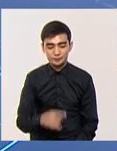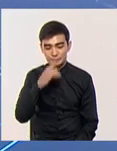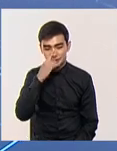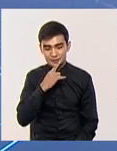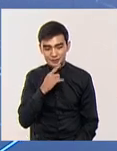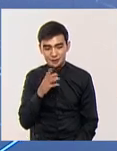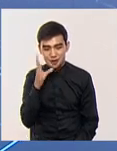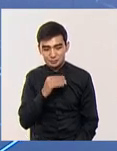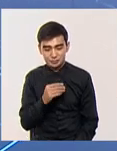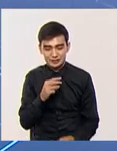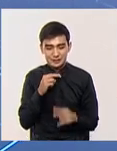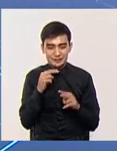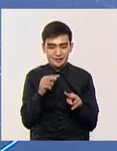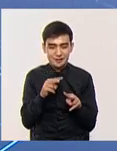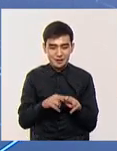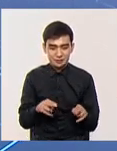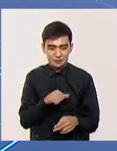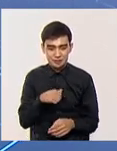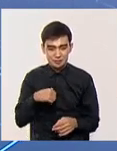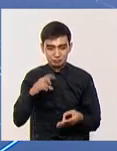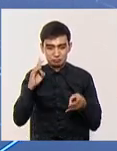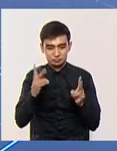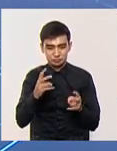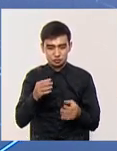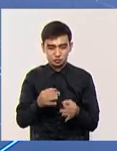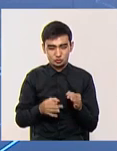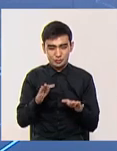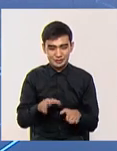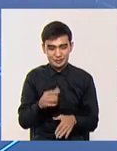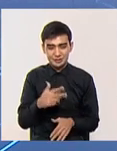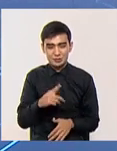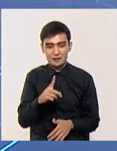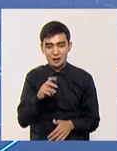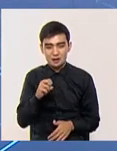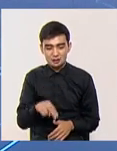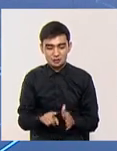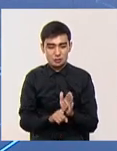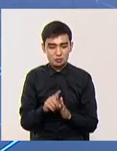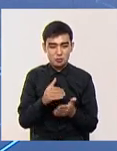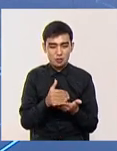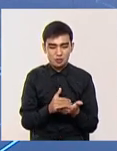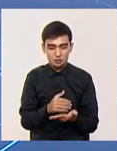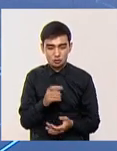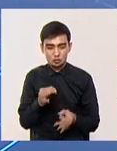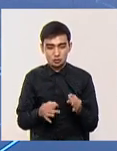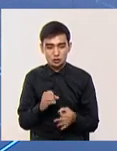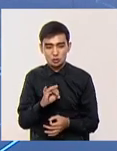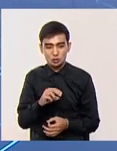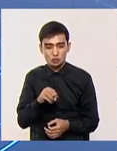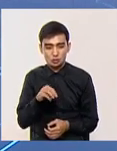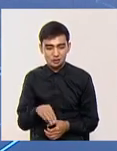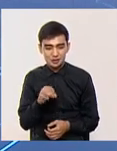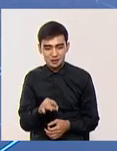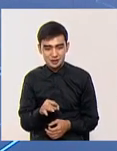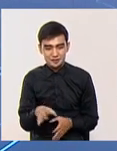Казахстанцы могут стать свидетелями самых громких судебных процессов. На 31-м канале стартовал проект «Суд идет». Участники